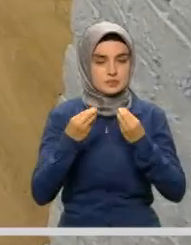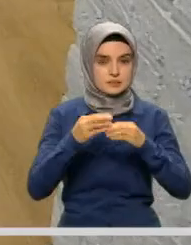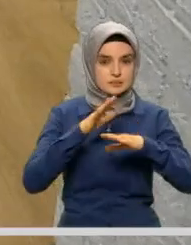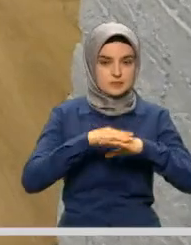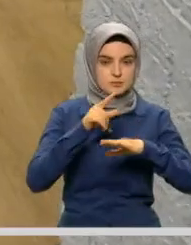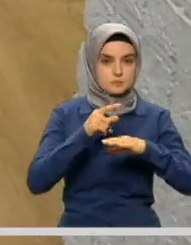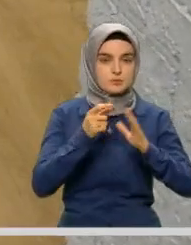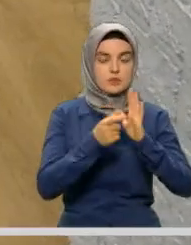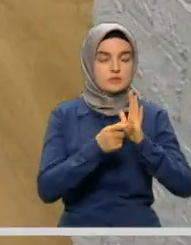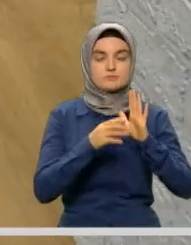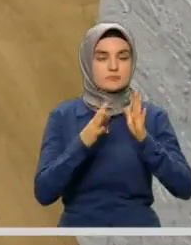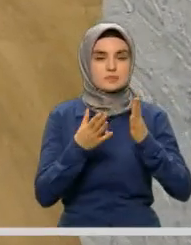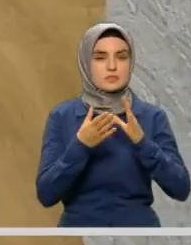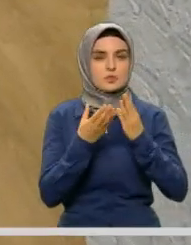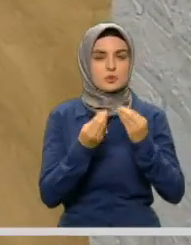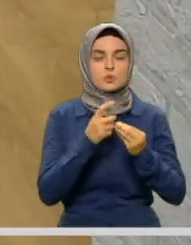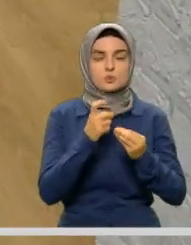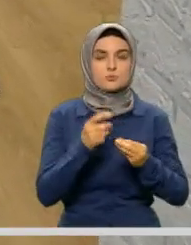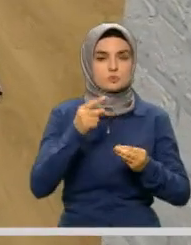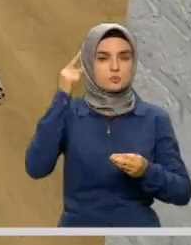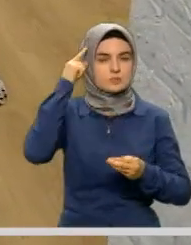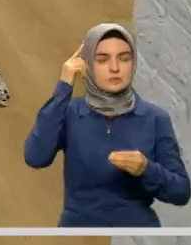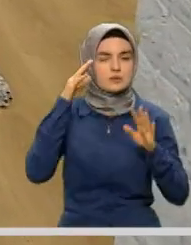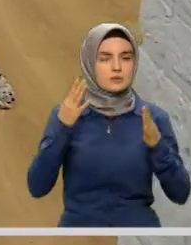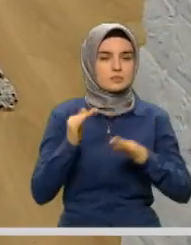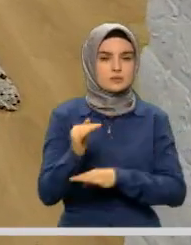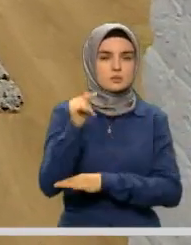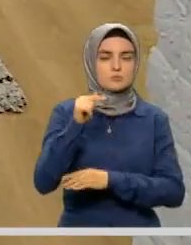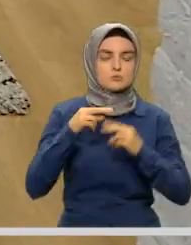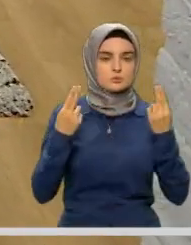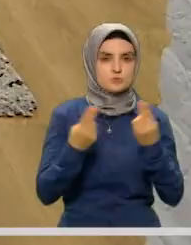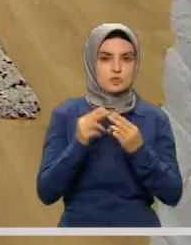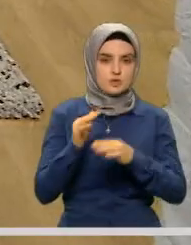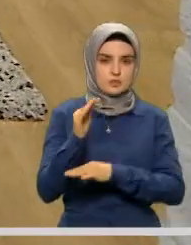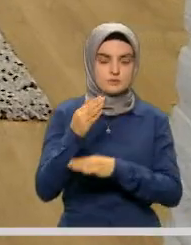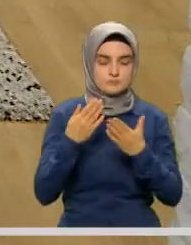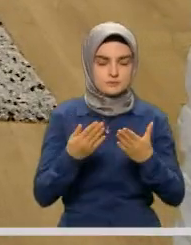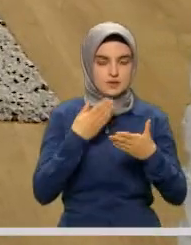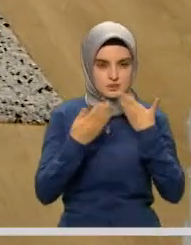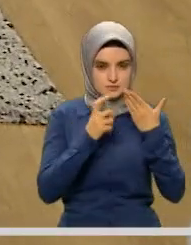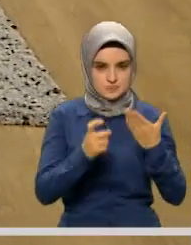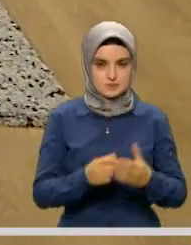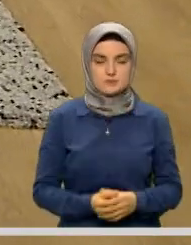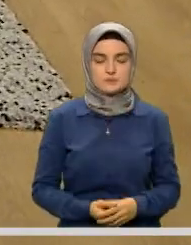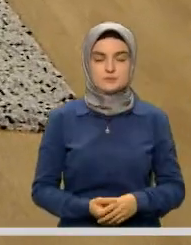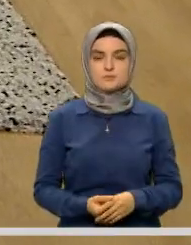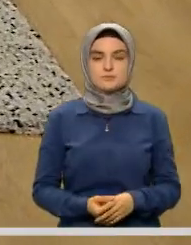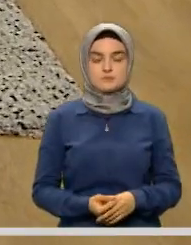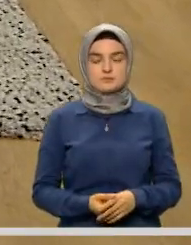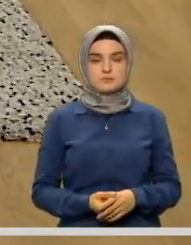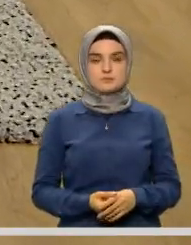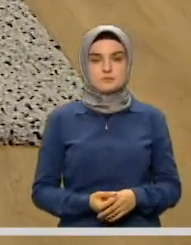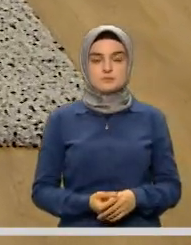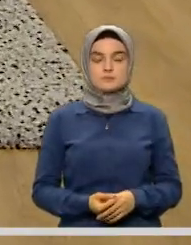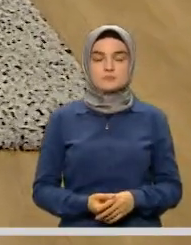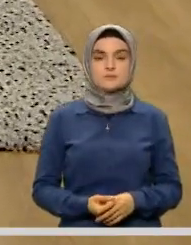ilişkileniyor bu. Nasıl olacak? Bu bilinçte nasıl yaşayacağız biz bu dünya hayatını? Buyurun lütfen detaylandırırsanız. Şimdi tövbenin iki boyutu